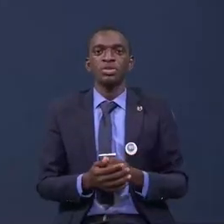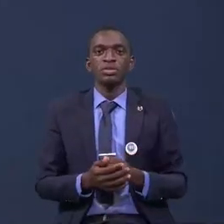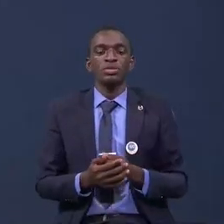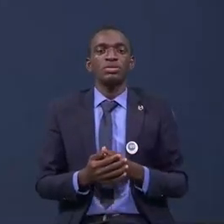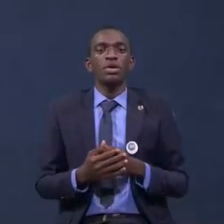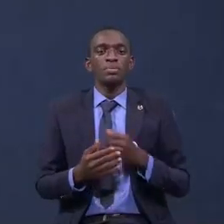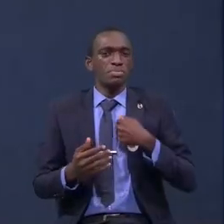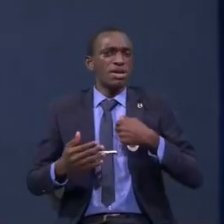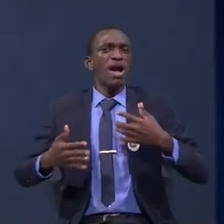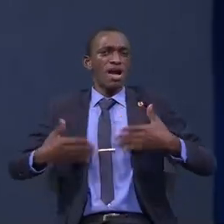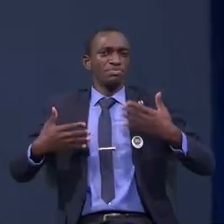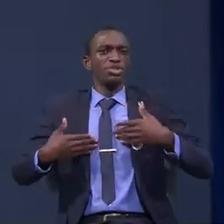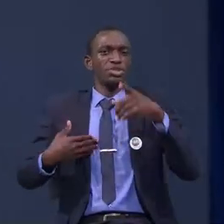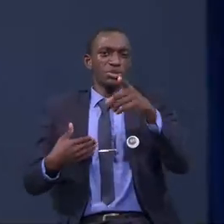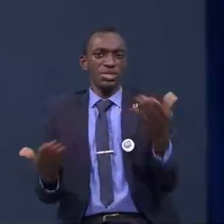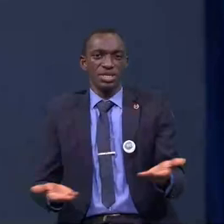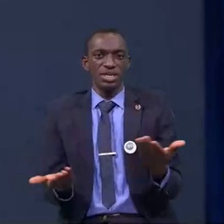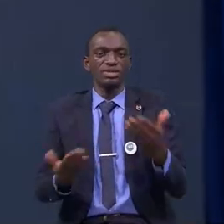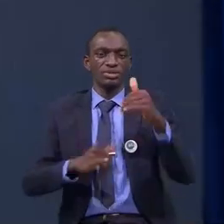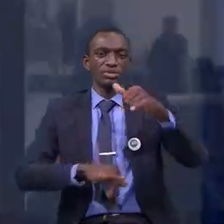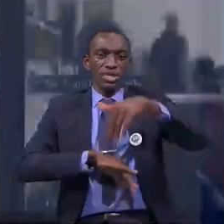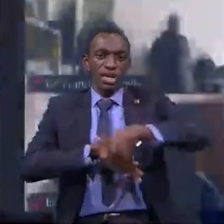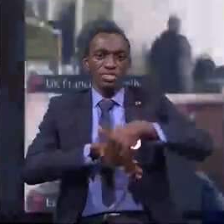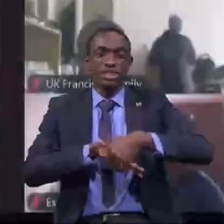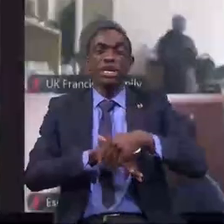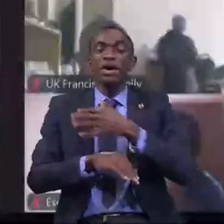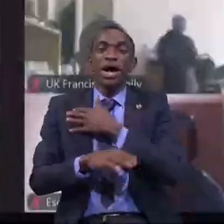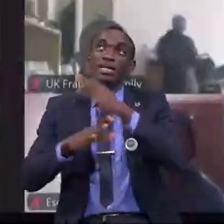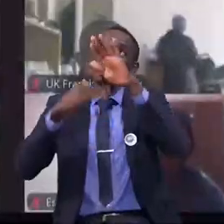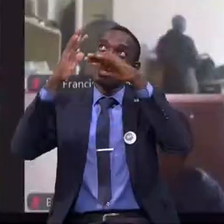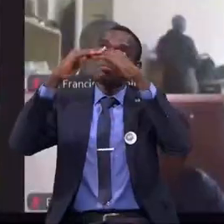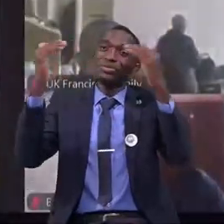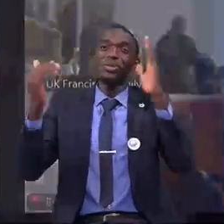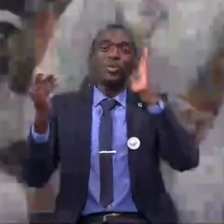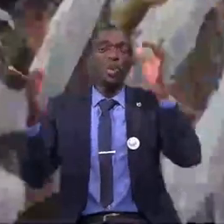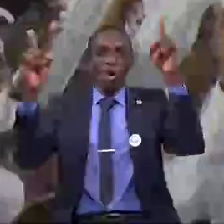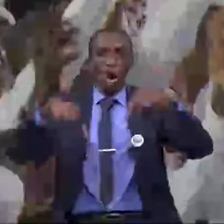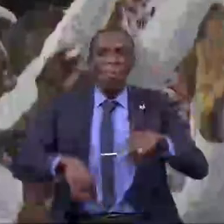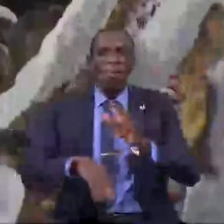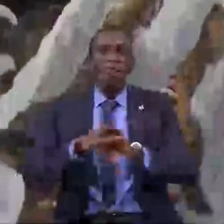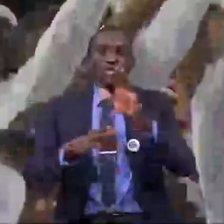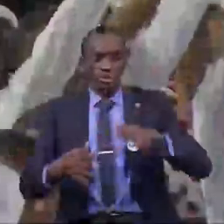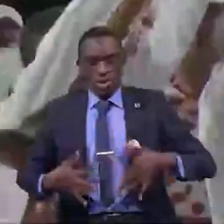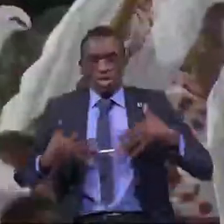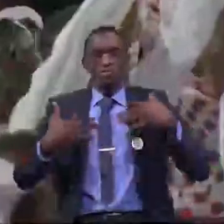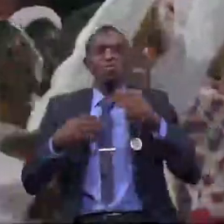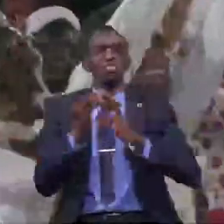Je suis tellement content de vous savoir présent ce soir. Le ciel descendra sur votre